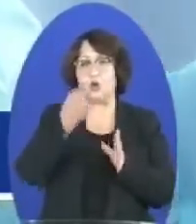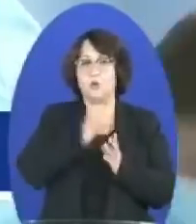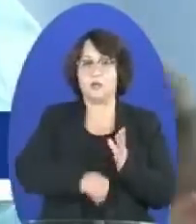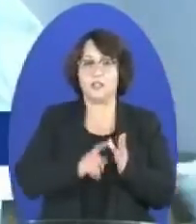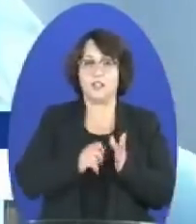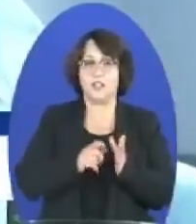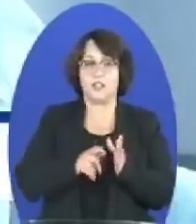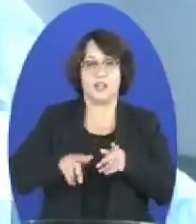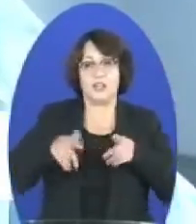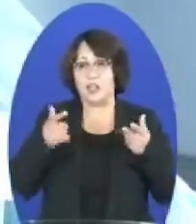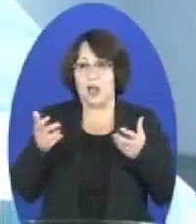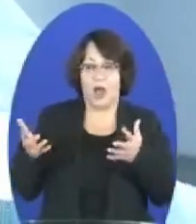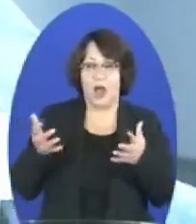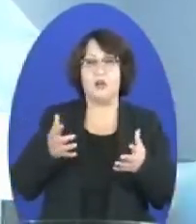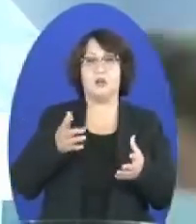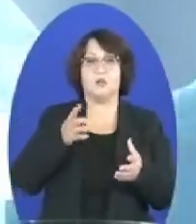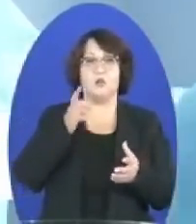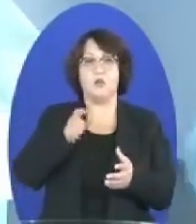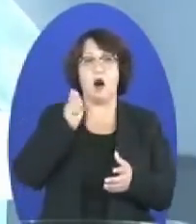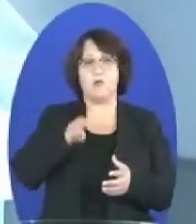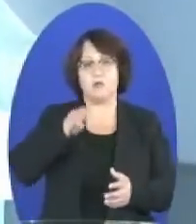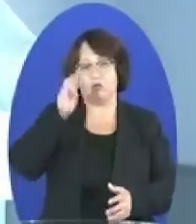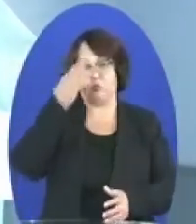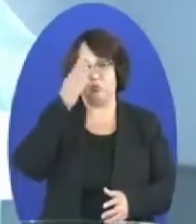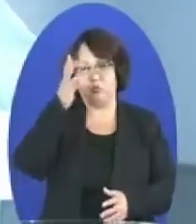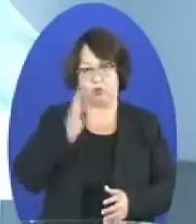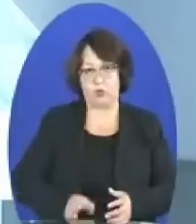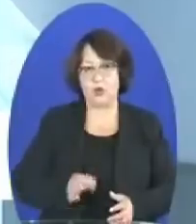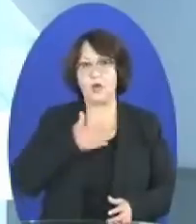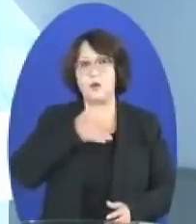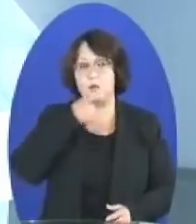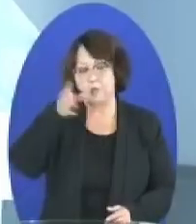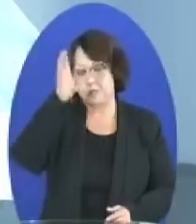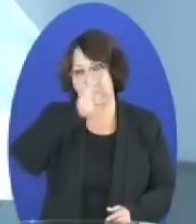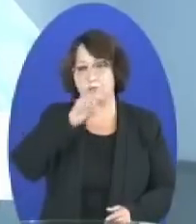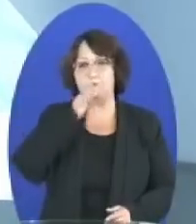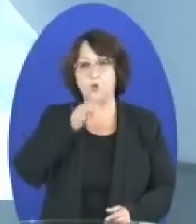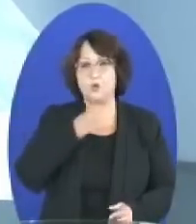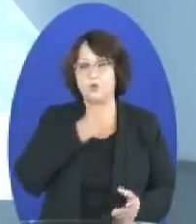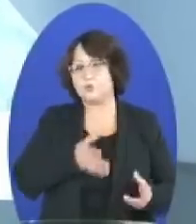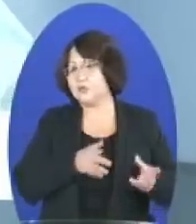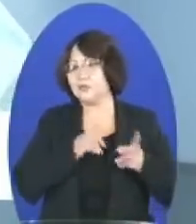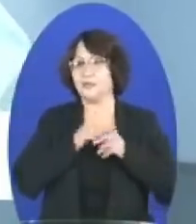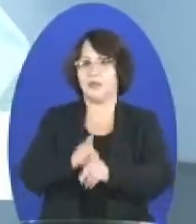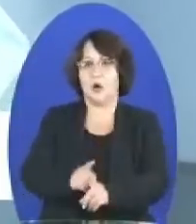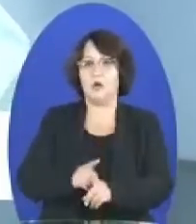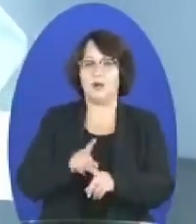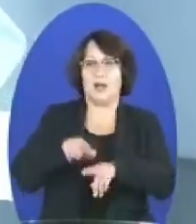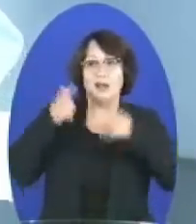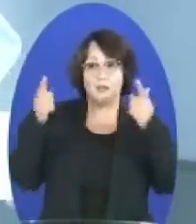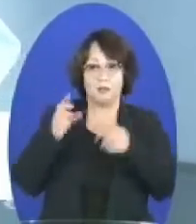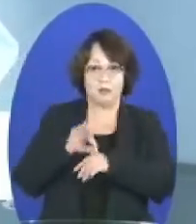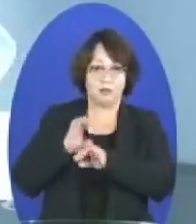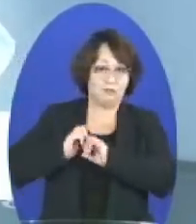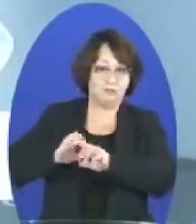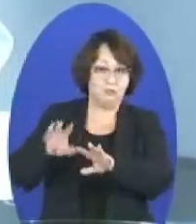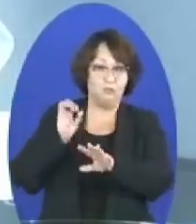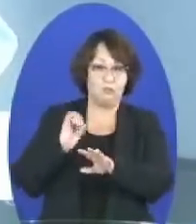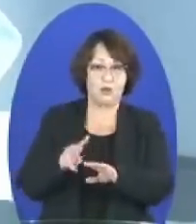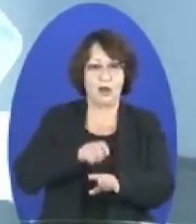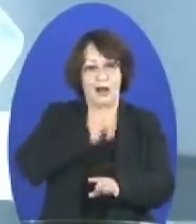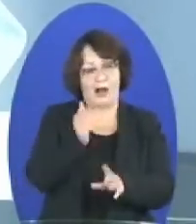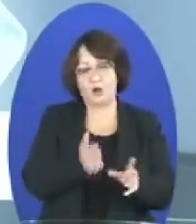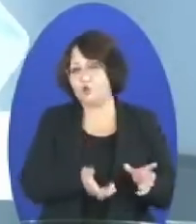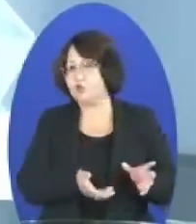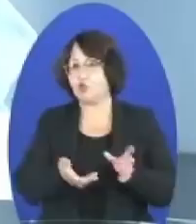амын тодорхой хувьд одоо эрүүл мэндийн байгууллагад өгөөд байгаа зөвлөмжийн дагуу тодорхой хувьд бид нар хэрэв өвчлөл гарвал эднийг хангах